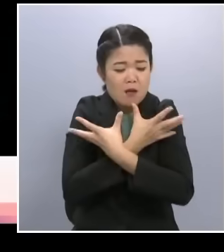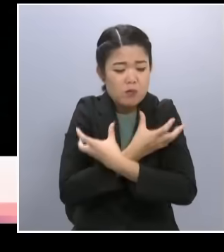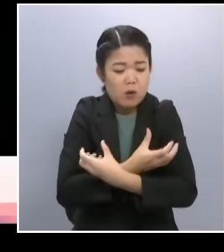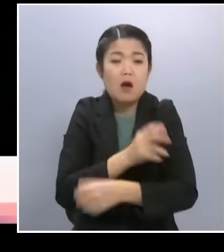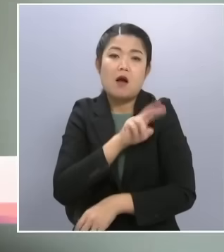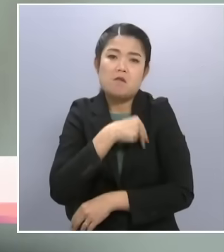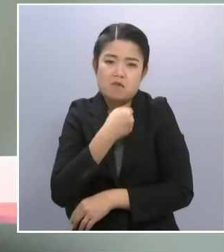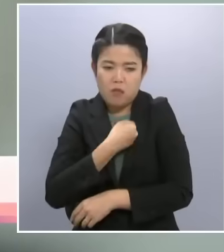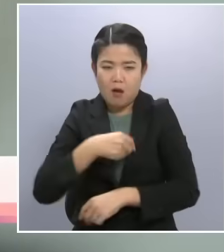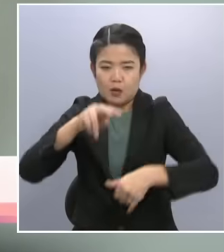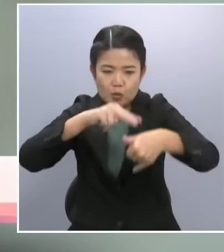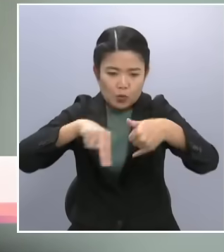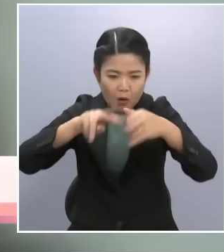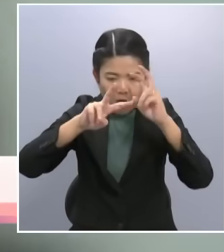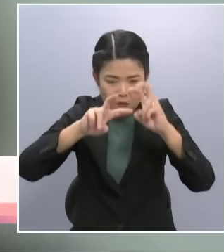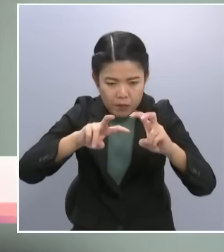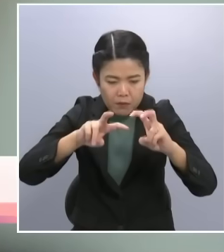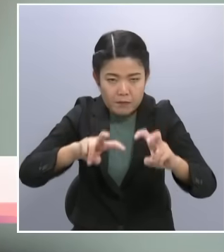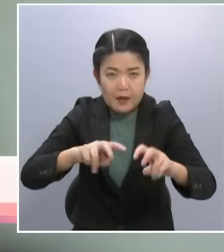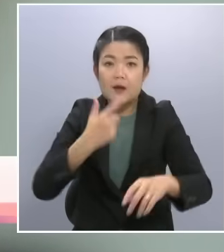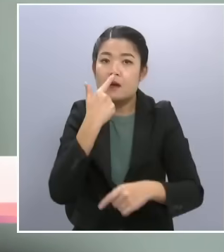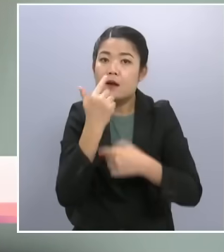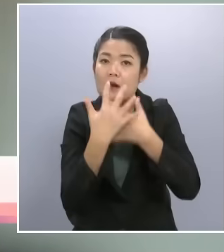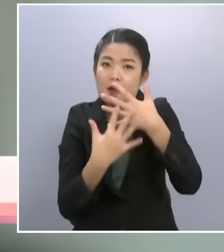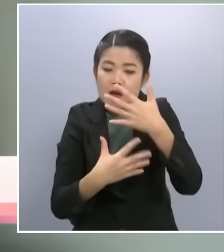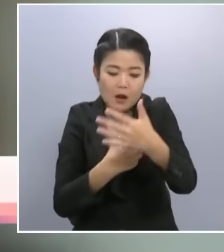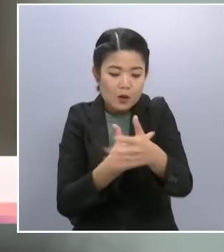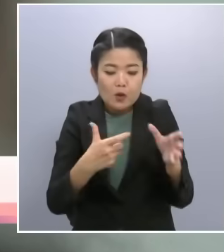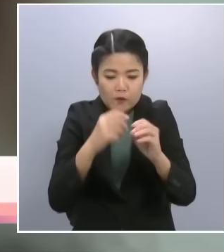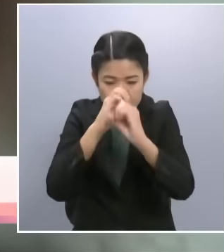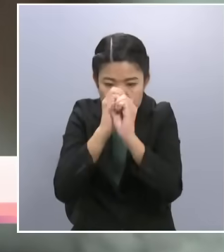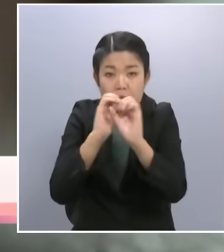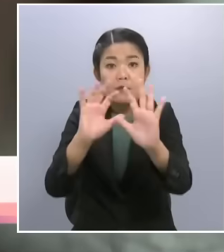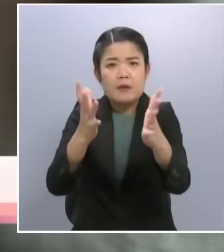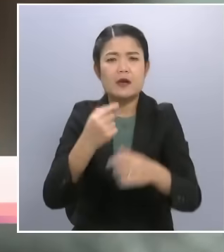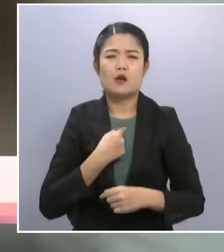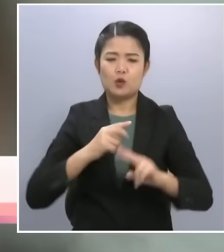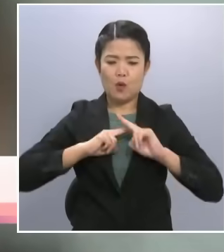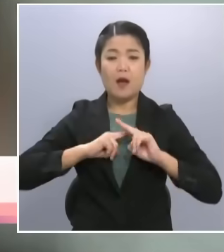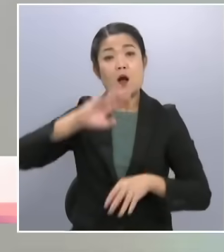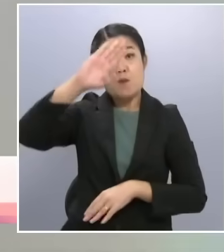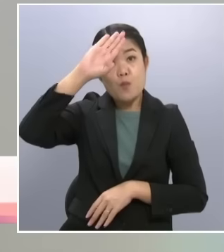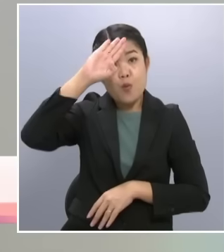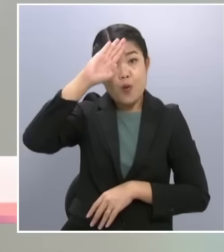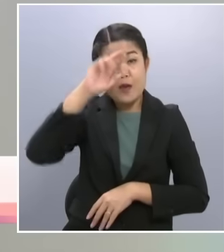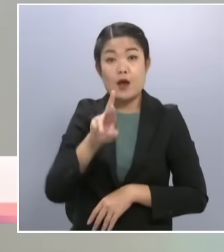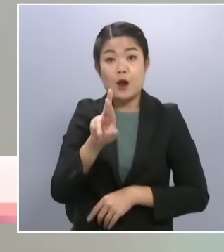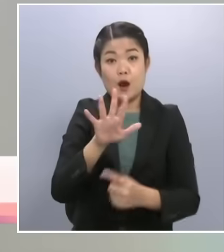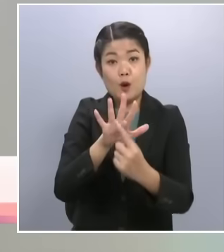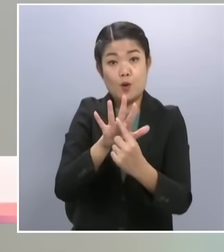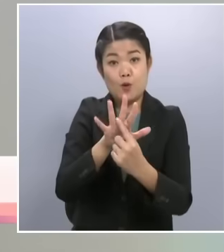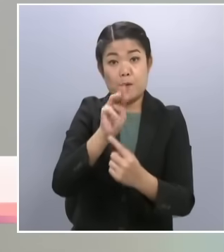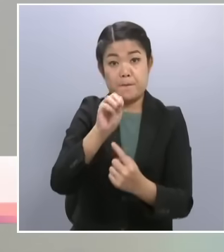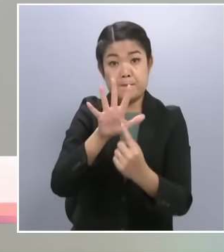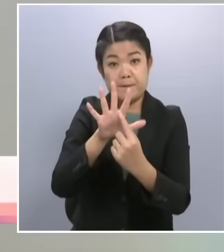ก็วินิจฉัยโรคก็ไม่ได้มีการเจาะเลือดนะคะเธอบอกว่าเธอเองเนี่ยเป็นรูมาตอยด์ตอนนั้นคุณหมอฉีดยาให้เข็ม